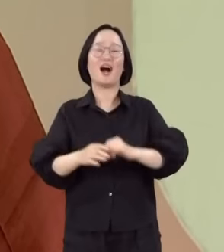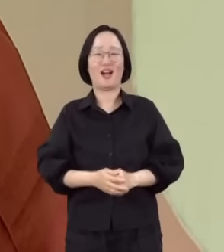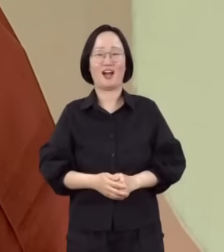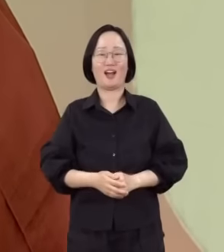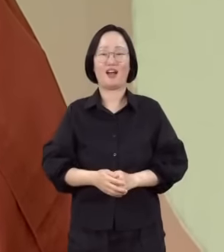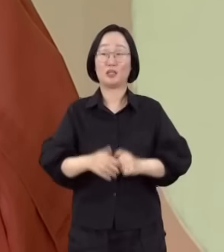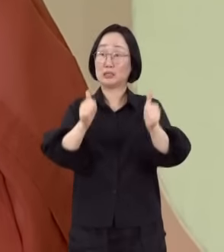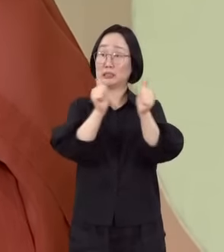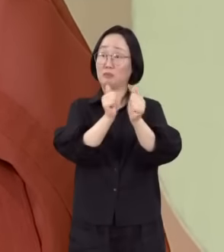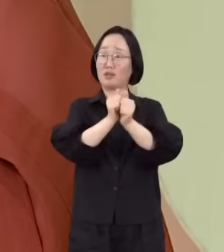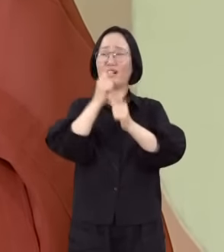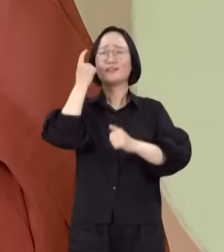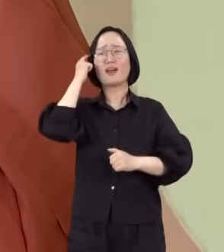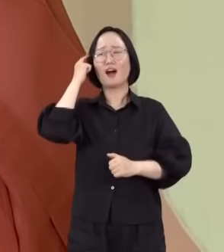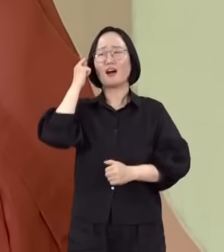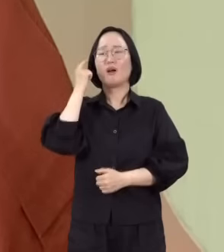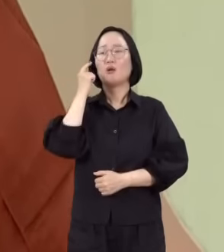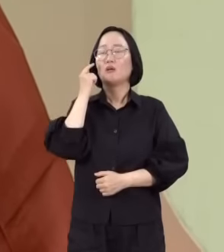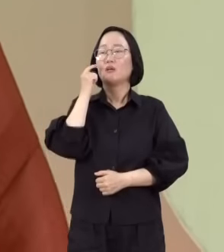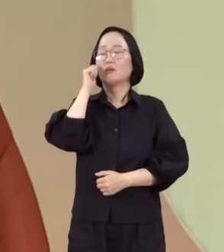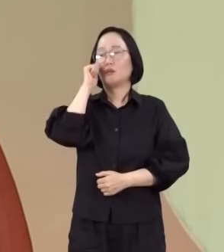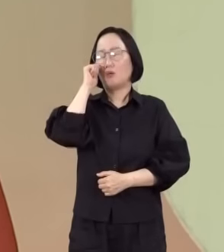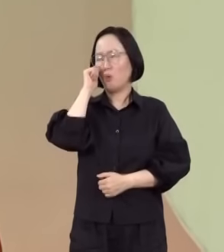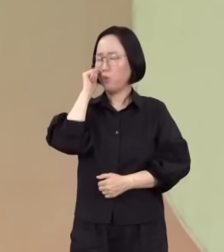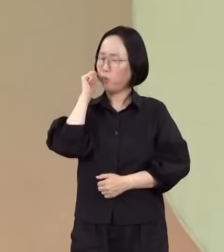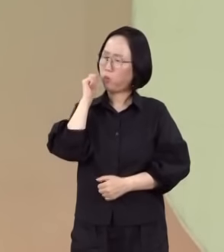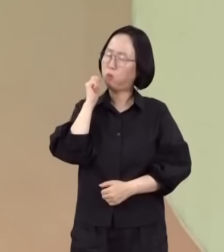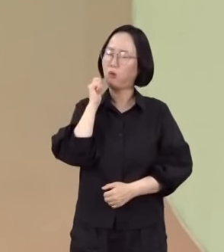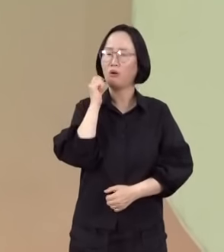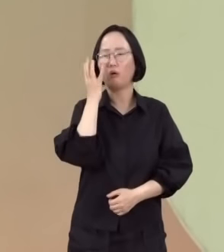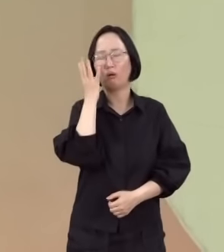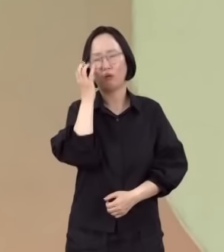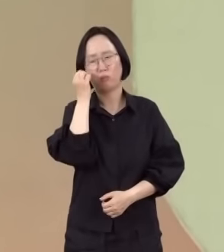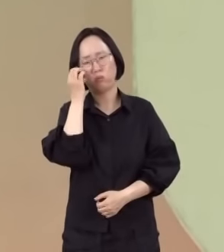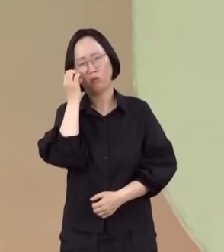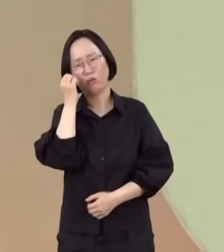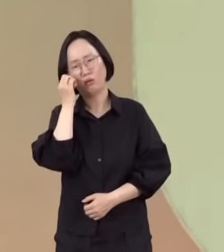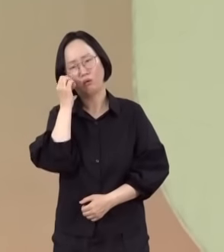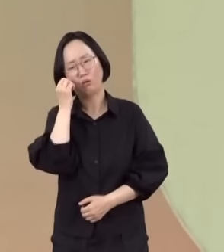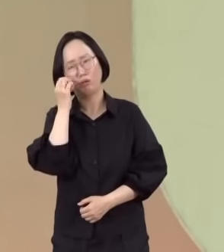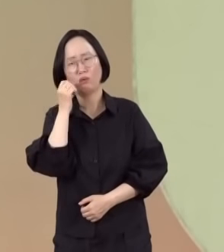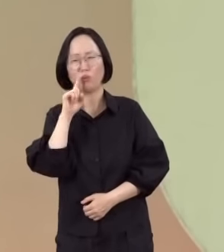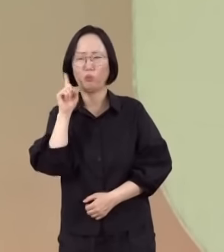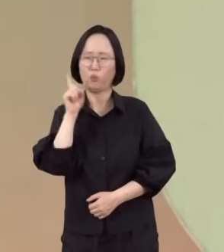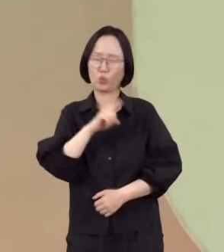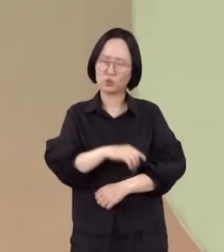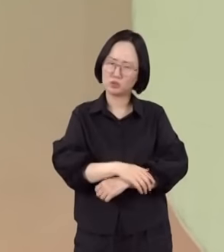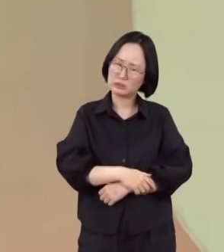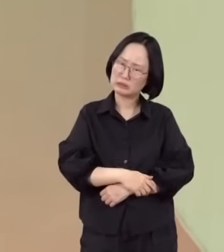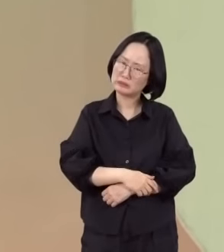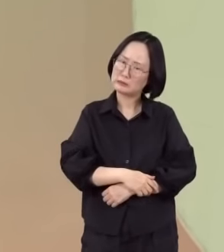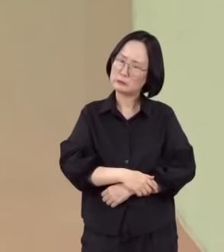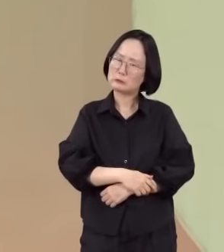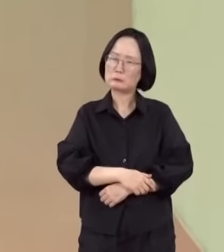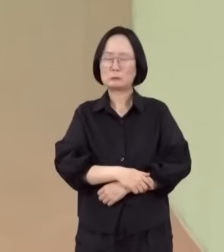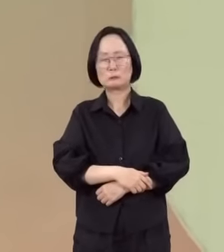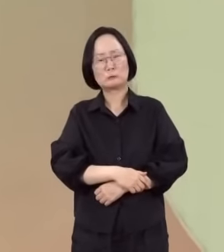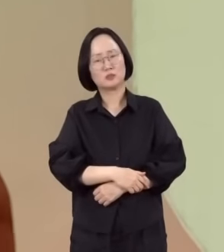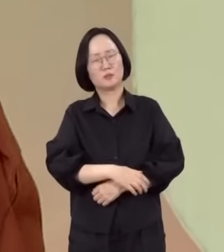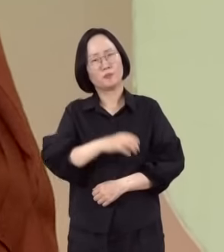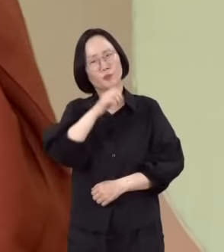신기하다 이게 뭔가 이게 무슨 징조인가 아니 뭔가 좋긴 좋은